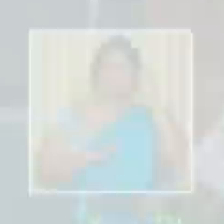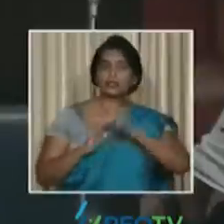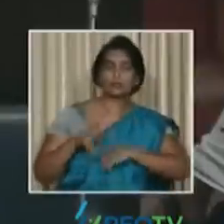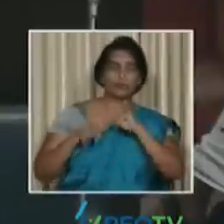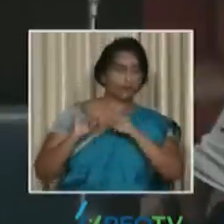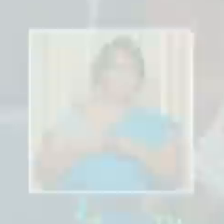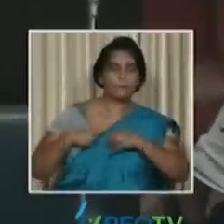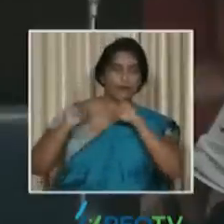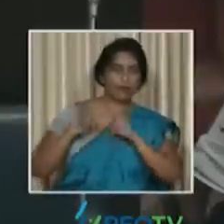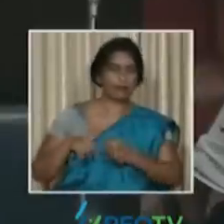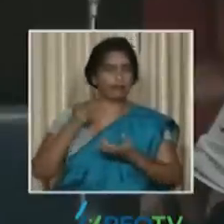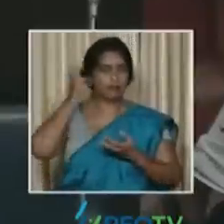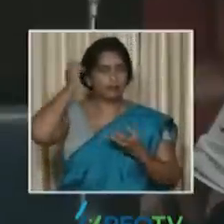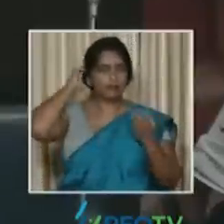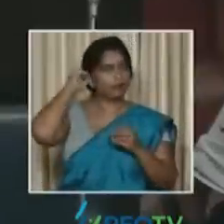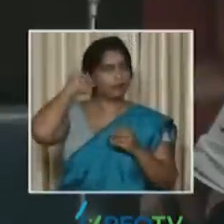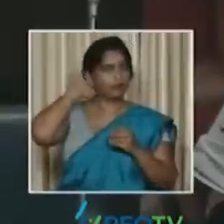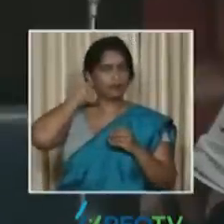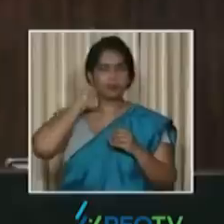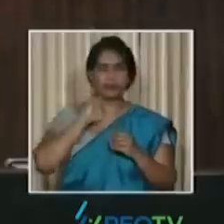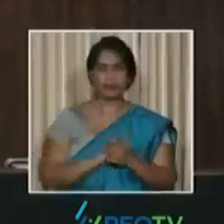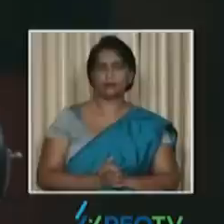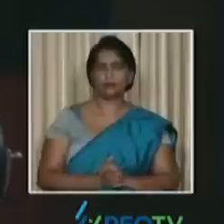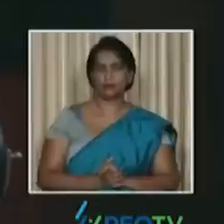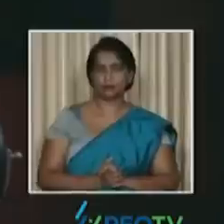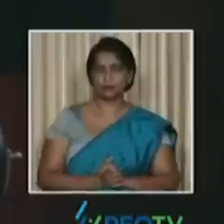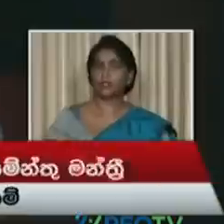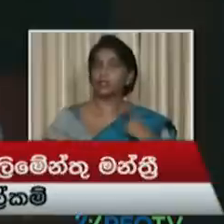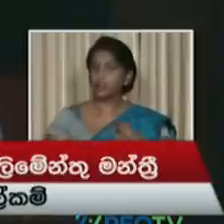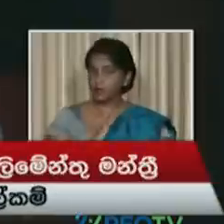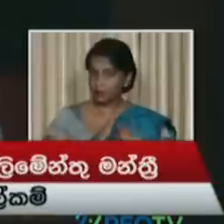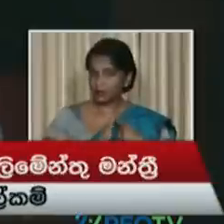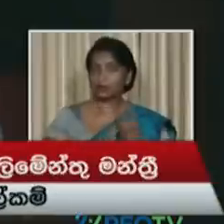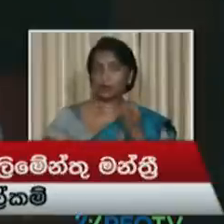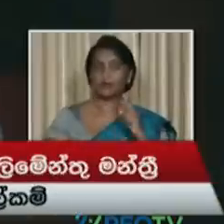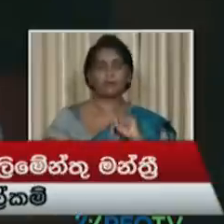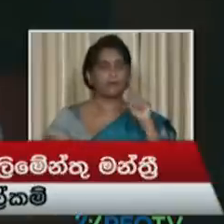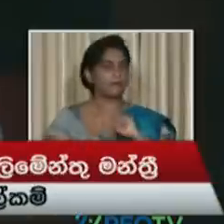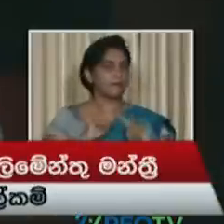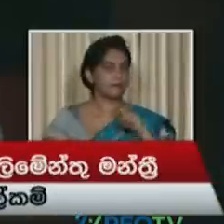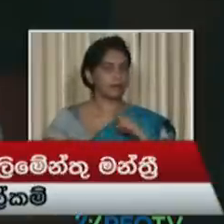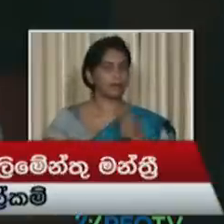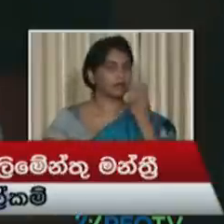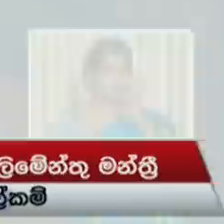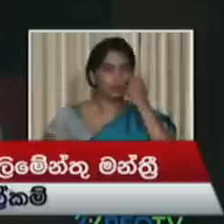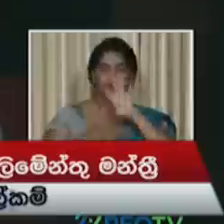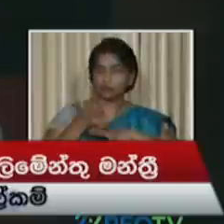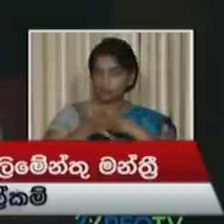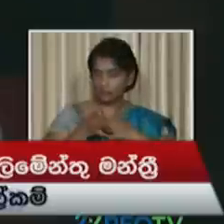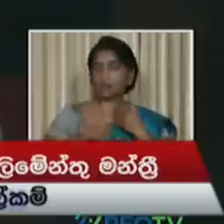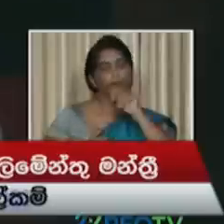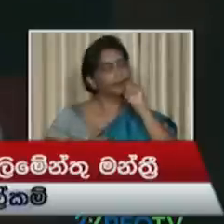වෙනවා. විවාදයේදී ගනිමු. මොකද්ද මේ ඔබතුමාලා කරන්නේ? විවාදයේදී එක් ගනිමු. රටේ මූල්‍ය බලතල තියෙන්නේ පාර්ලිමේන්තුවට. 2023 අයවැයේදී